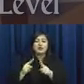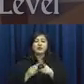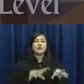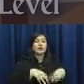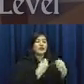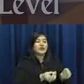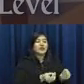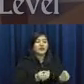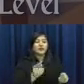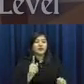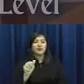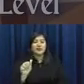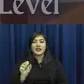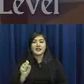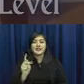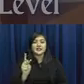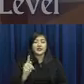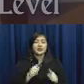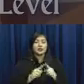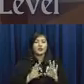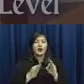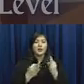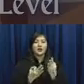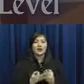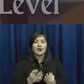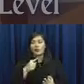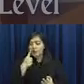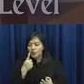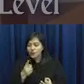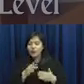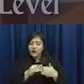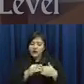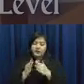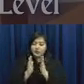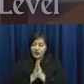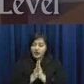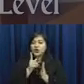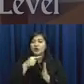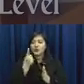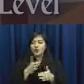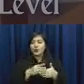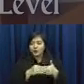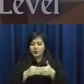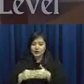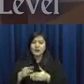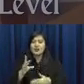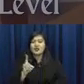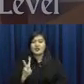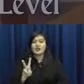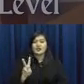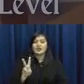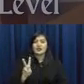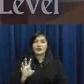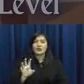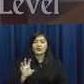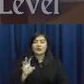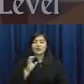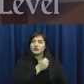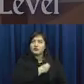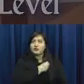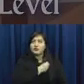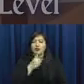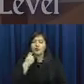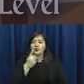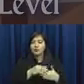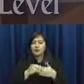ginawa ko eh. Nandiyan yung mga fathers. You see? Yeah, amen. Ang tanong ko, sa mga yun, may mga clips ka man lang, kaya magawa yan? Ilan? Pwede yung pagawain sa mga anak